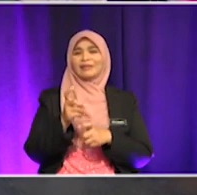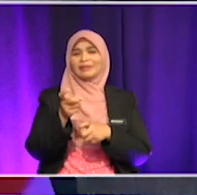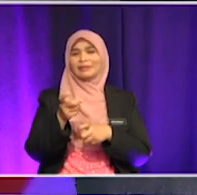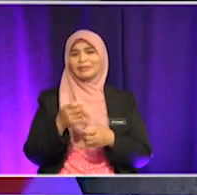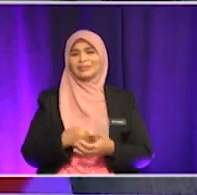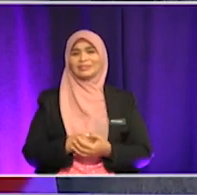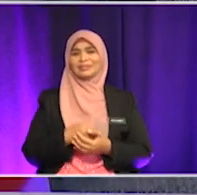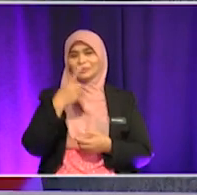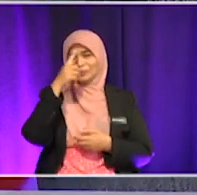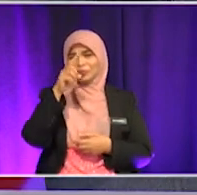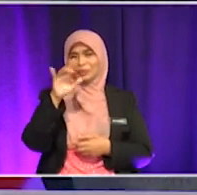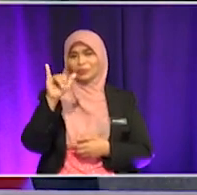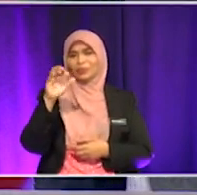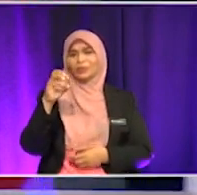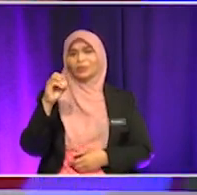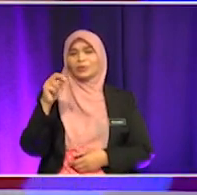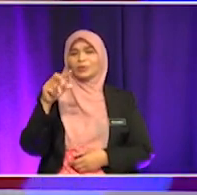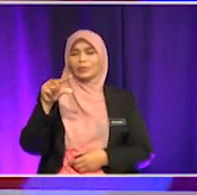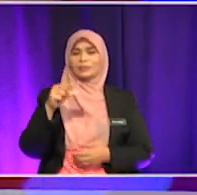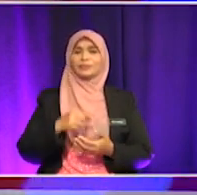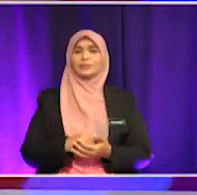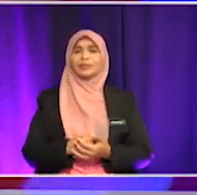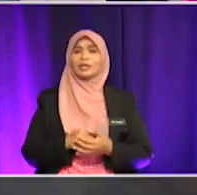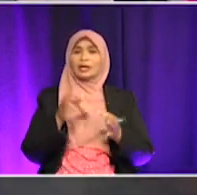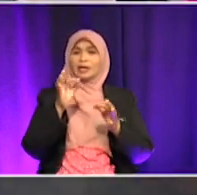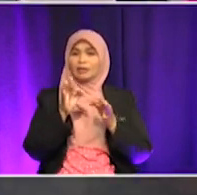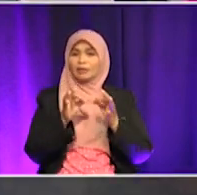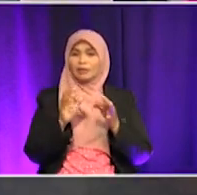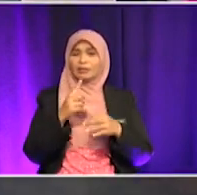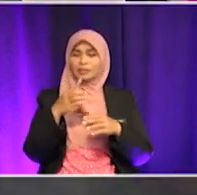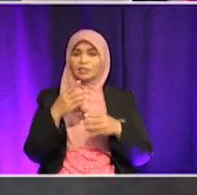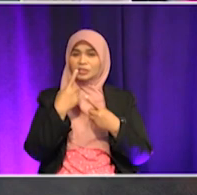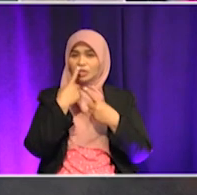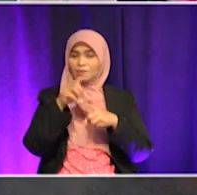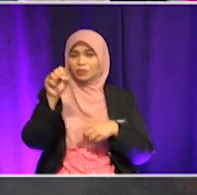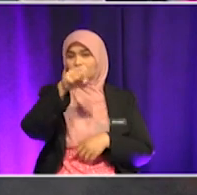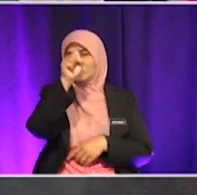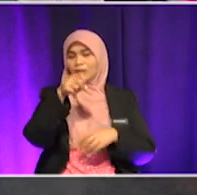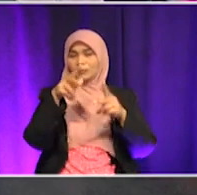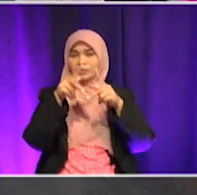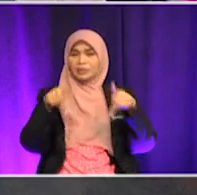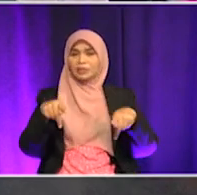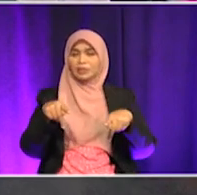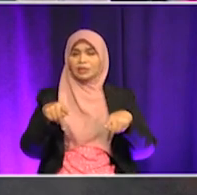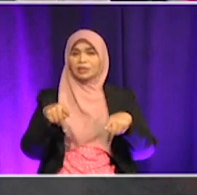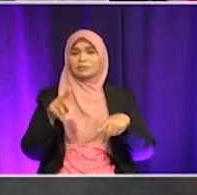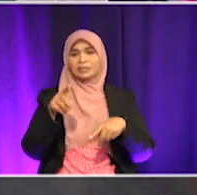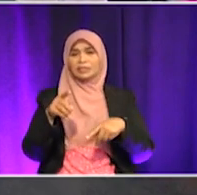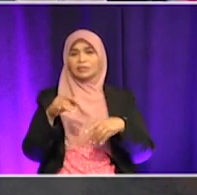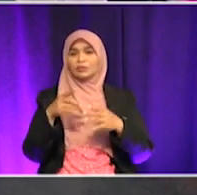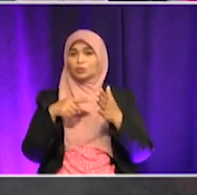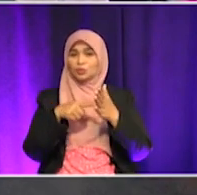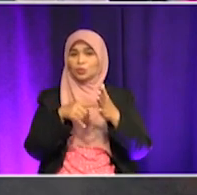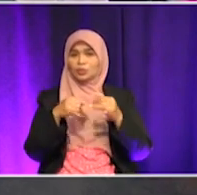Ifan ucapkan. Baik. Cikgu, Ifan ada soalan sikit. Kalau dalam kita menjawab soalan perasaan misalnya, adakah jalan kira yang dengan bentuk ayat ini diperlukan